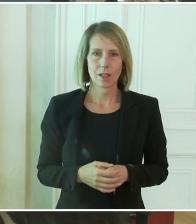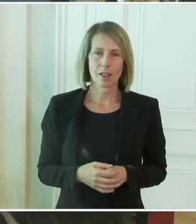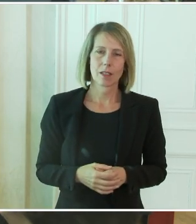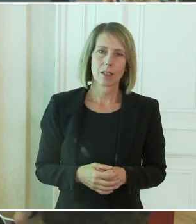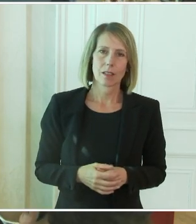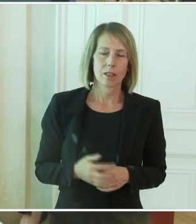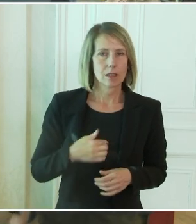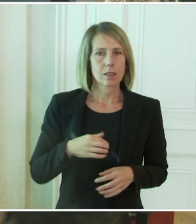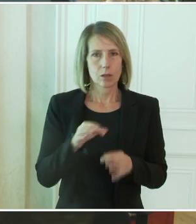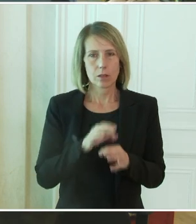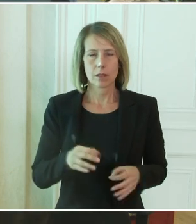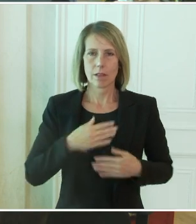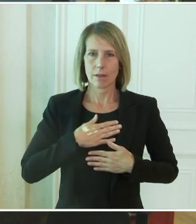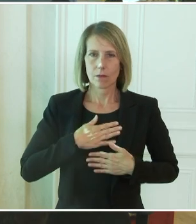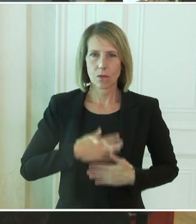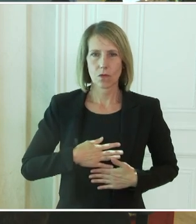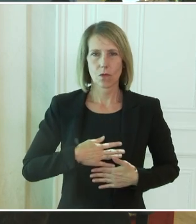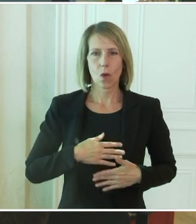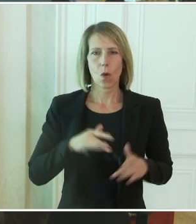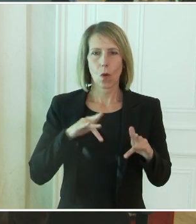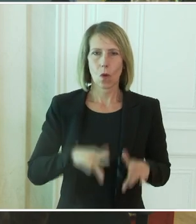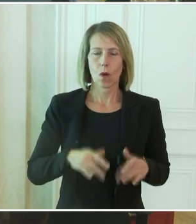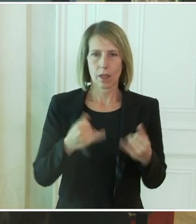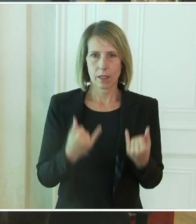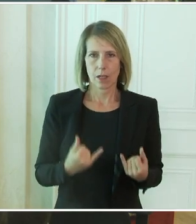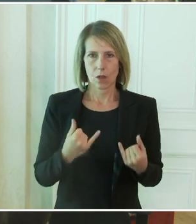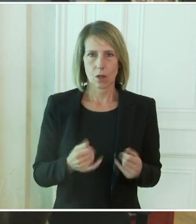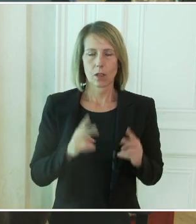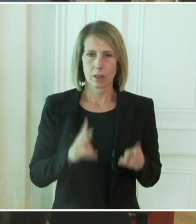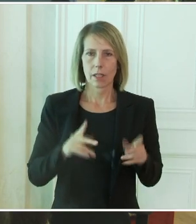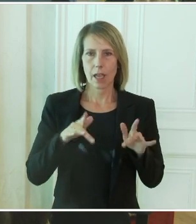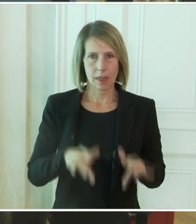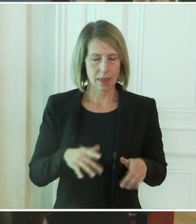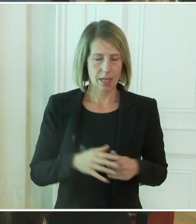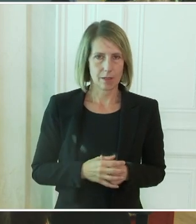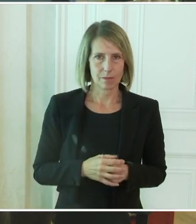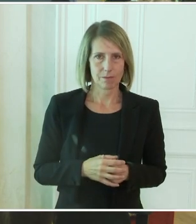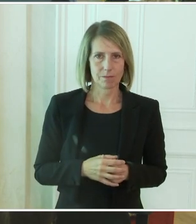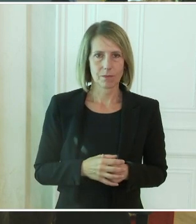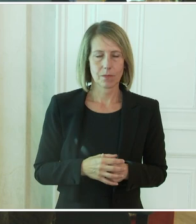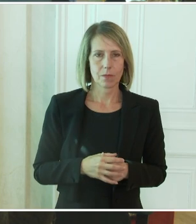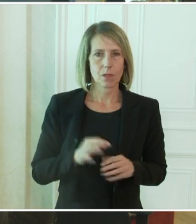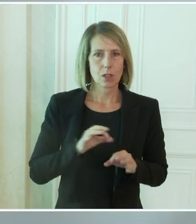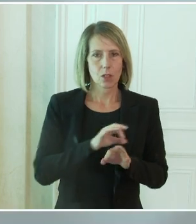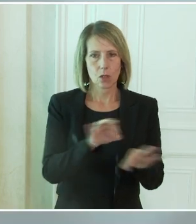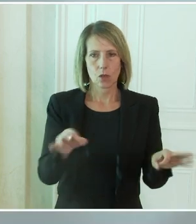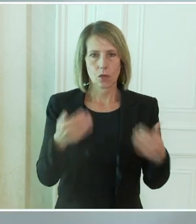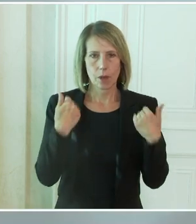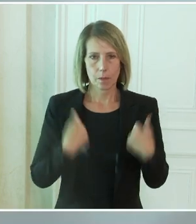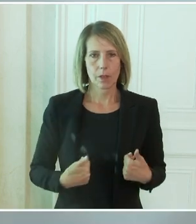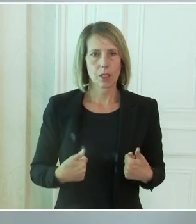Ich bin sehr froh, heute hier sein zu dürfen. Für mich ist es eine große